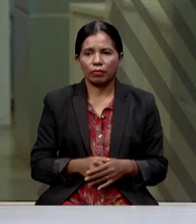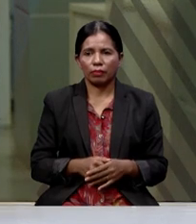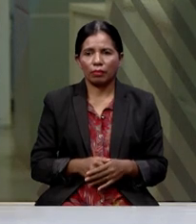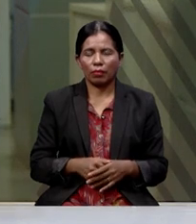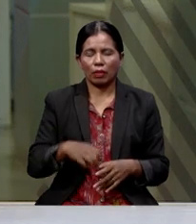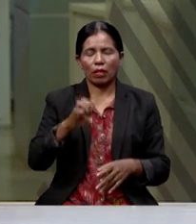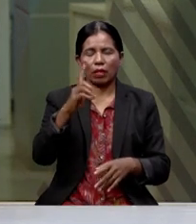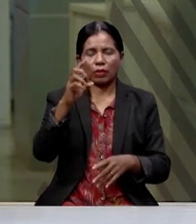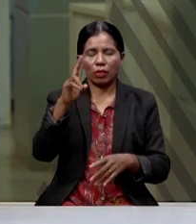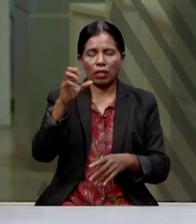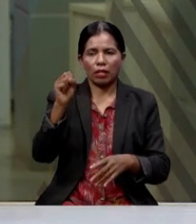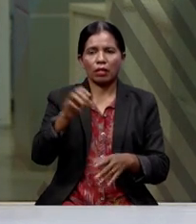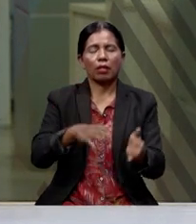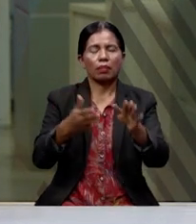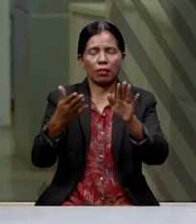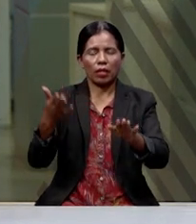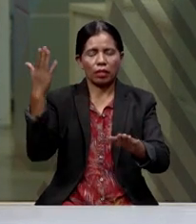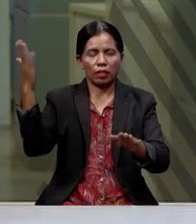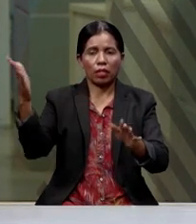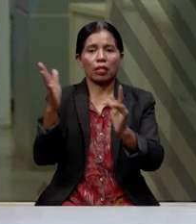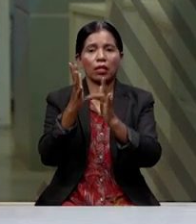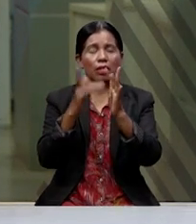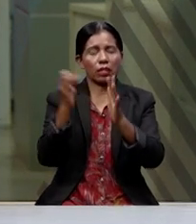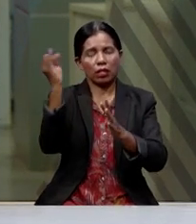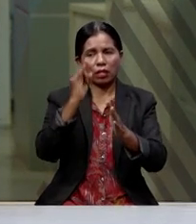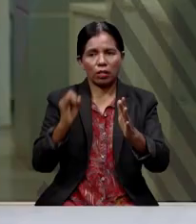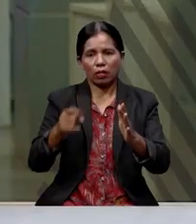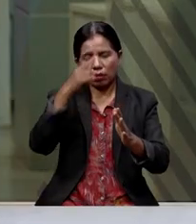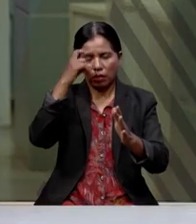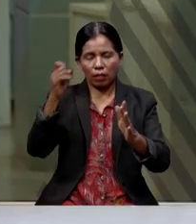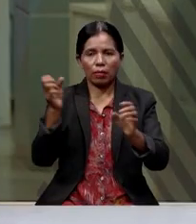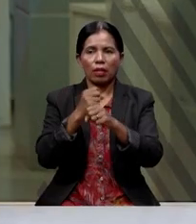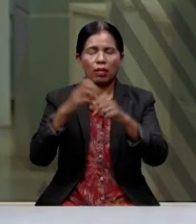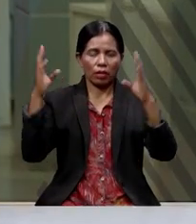Eduardo Magalhães Mata e Areia Branca, Cristo Rei, Tamba, exercício.